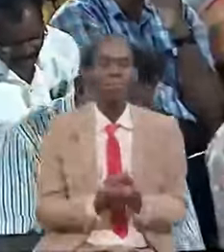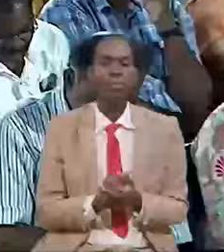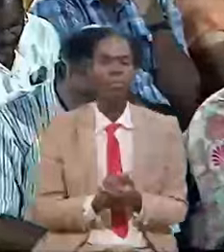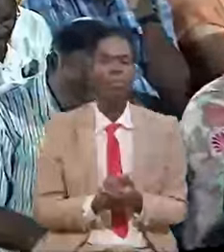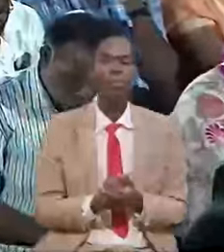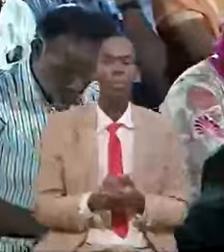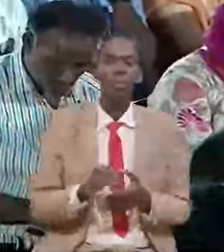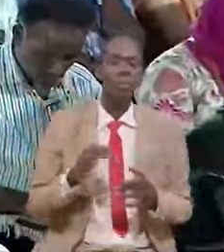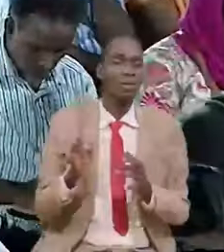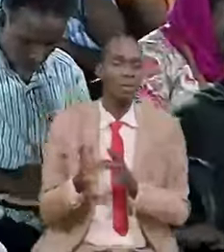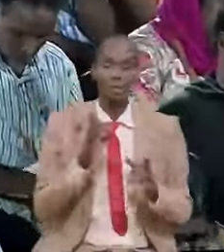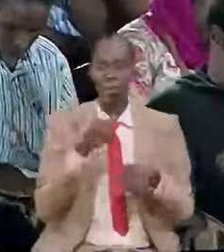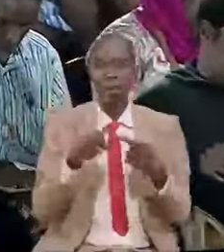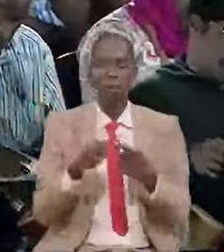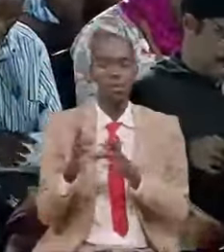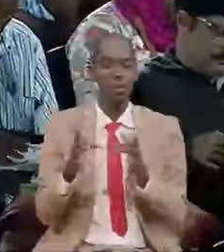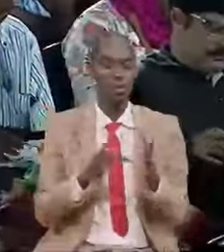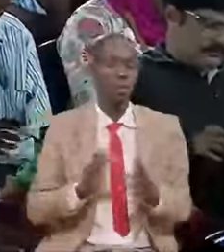Parlant de Jésus, notre Messie,